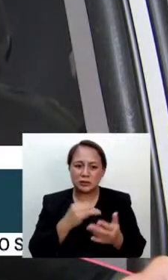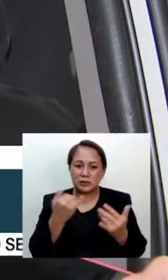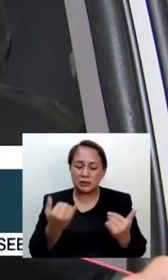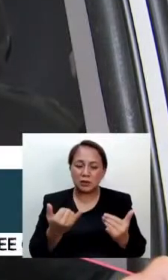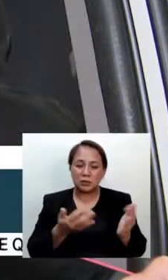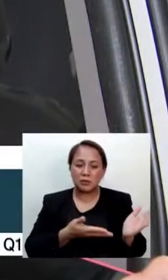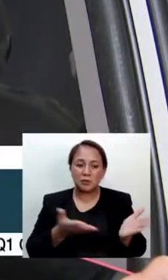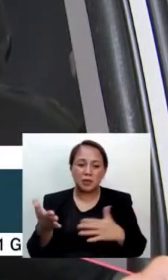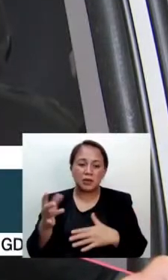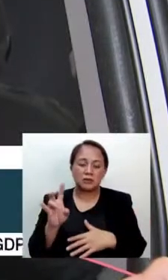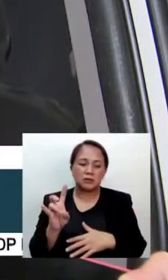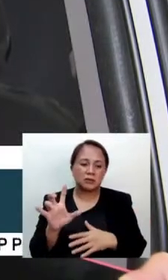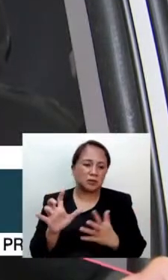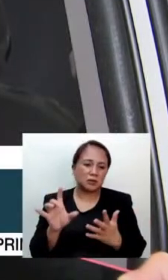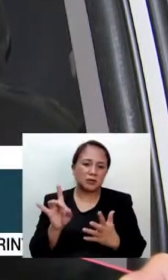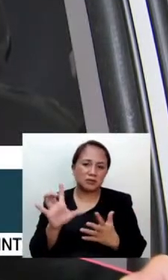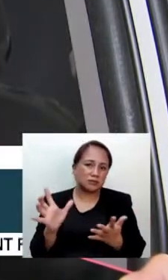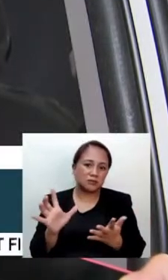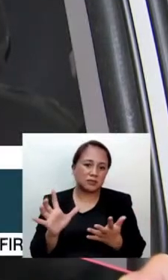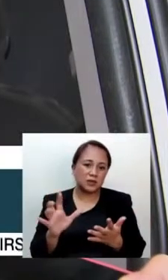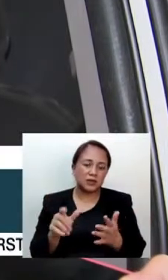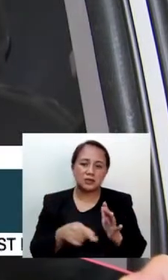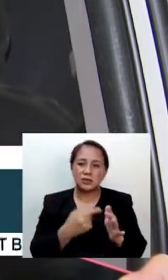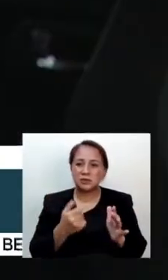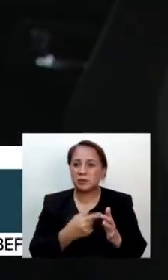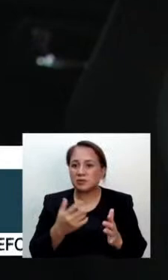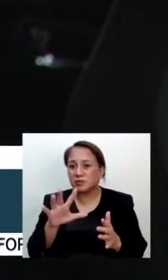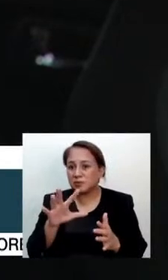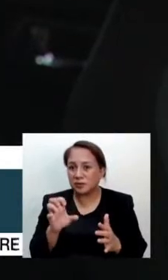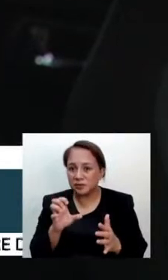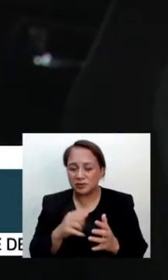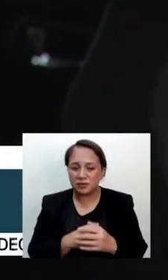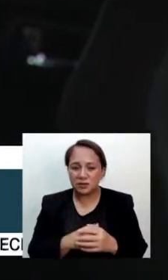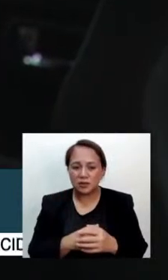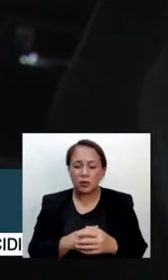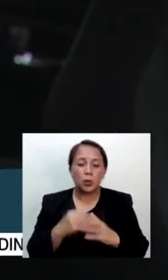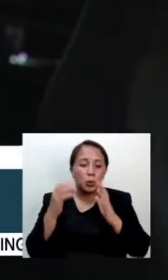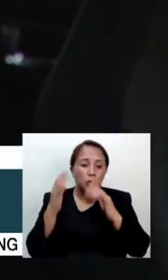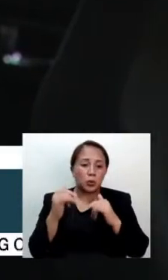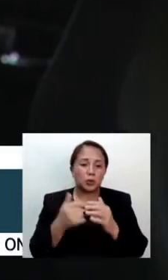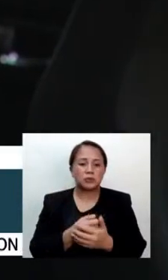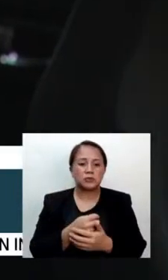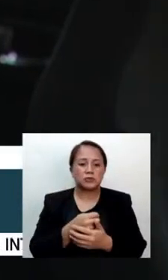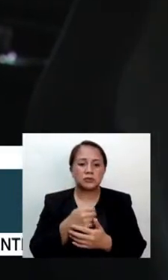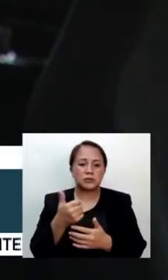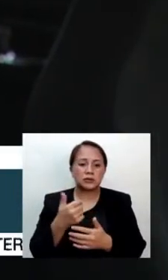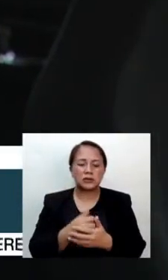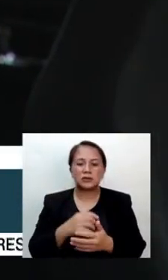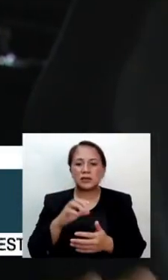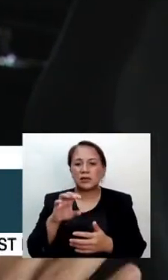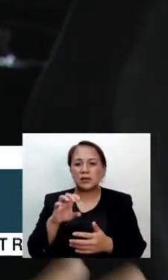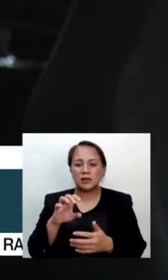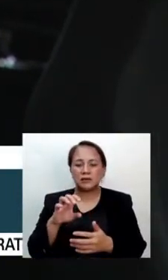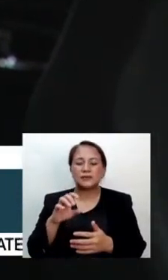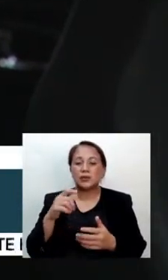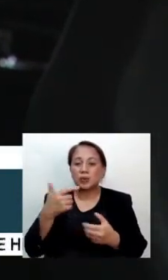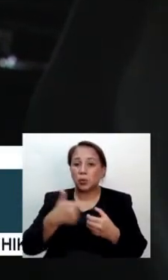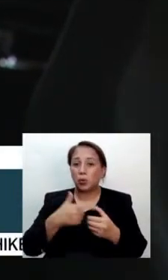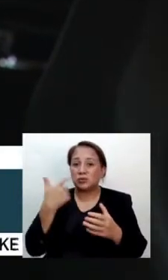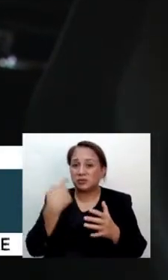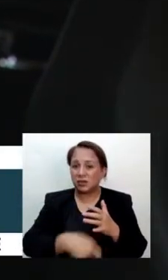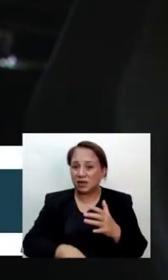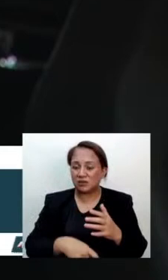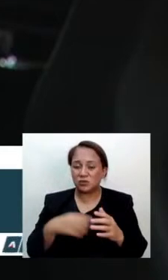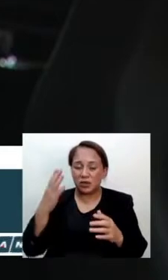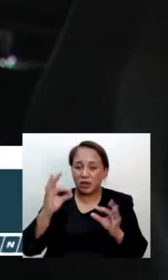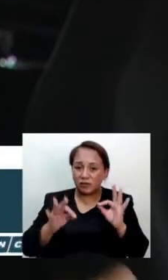lang ako, 700, isa 500 pa nga eh. Sana maalis yung kwan, excise tax pag mataas.